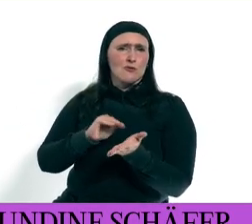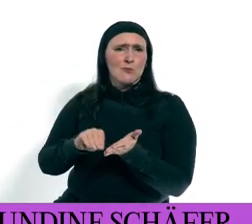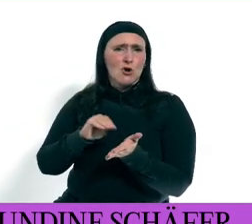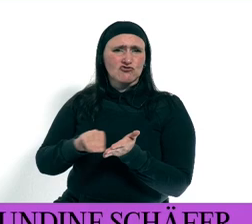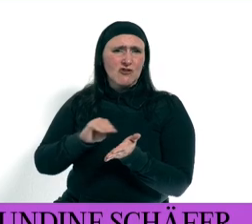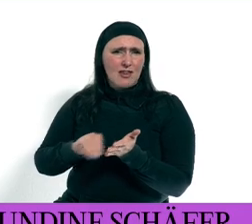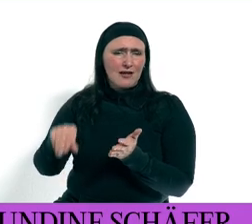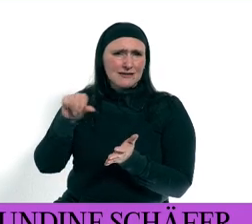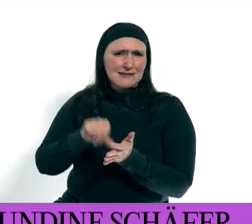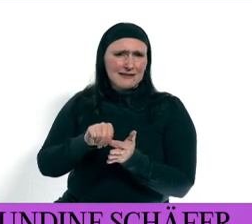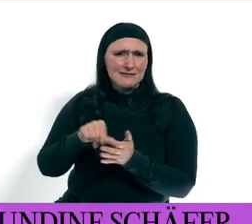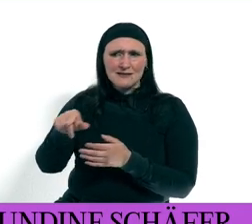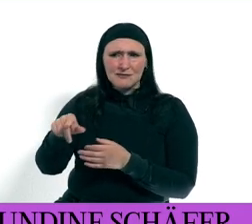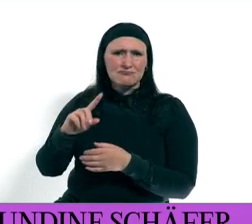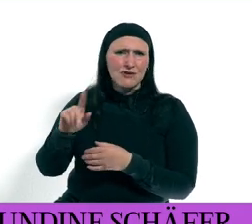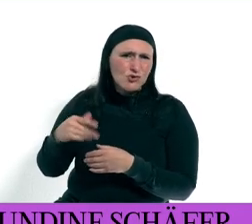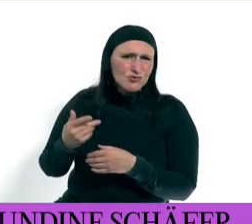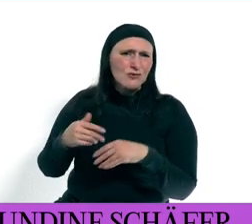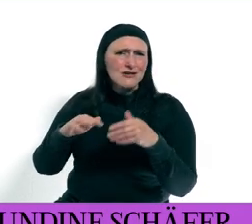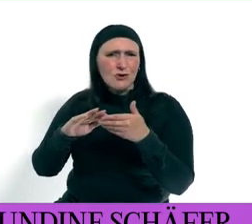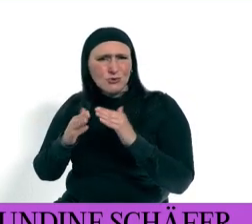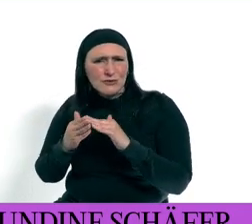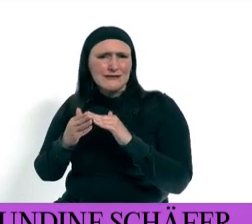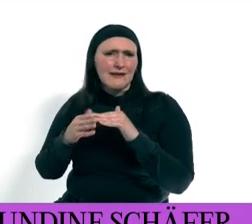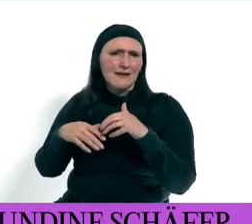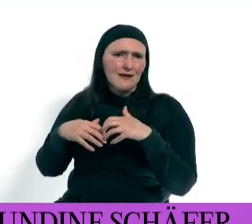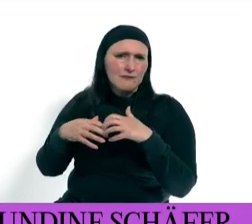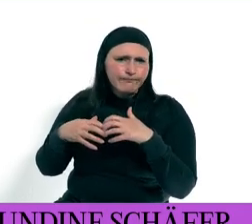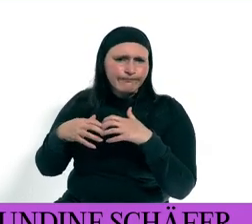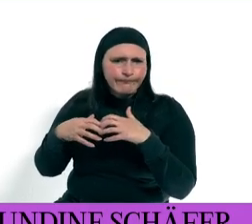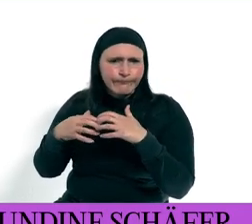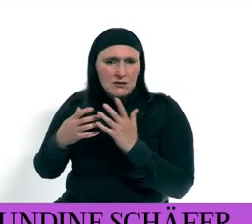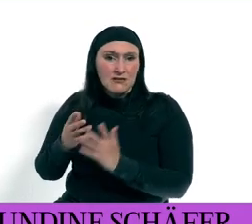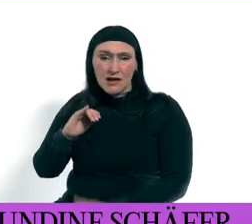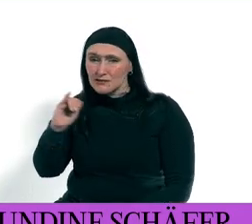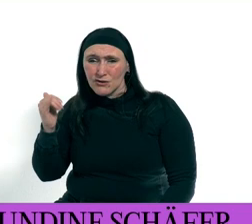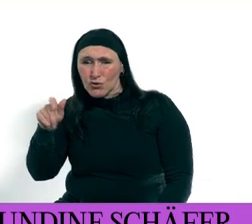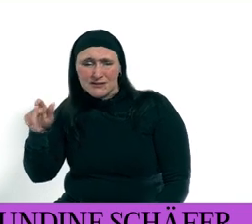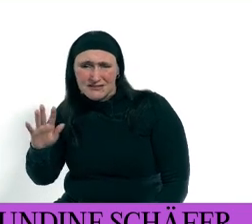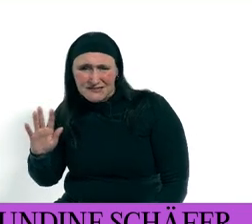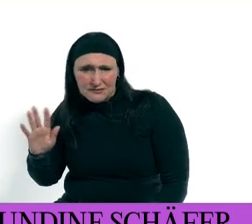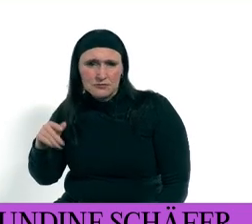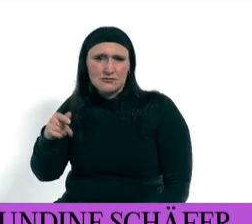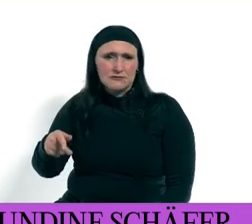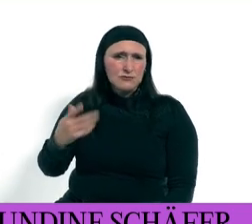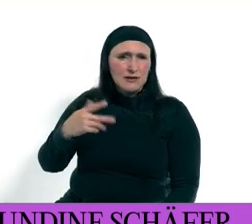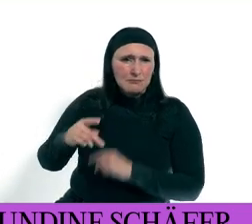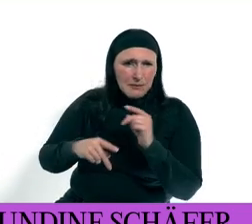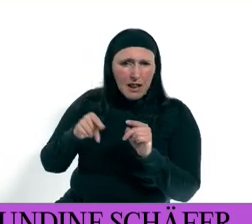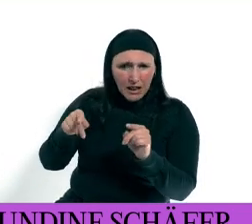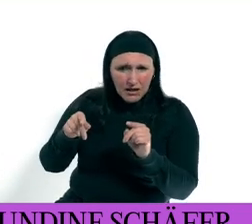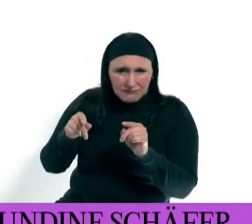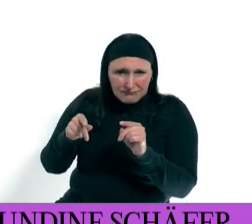wurde ebenfalls versucht, in ein Shopping Center einzugehen.